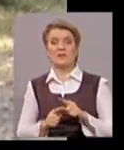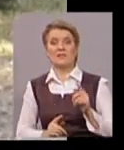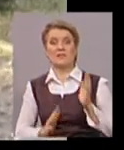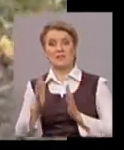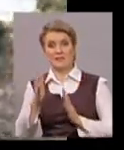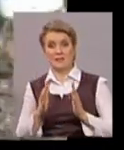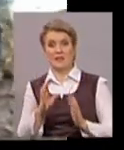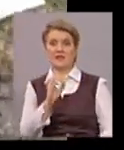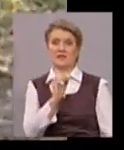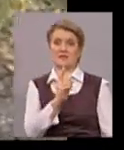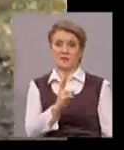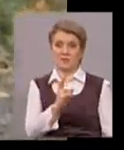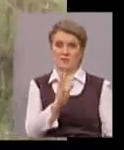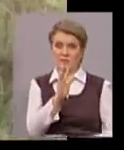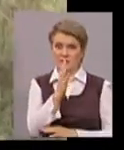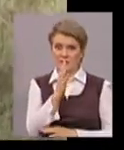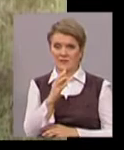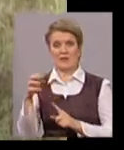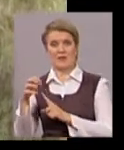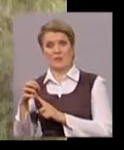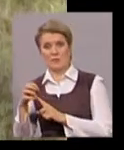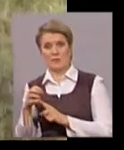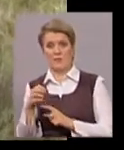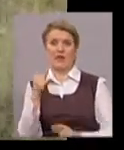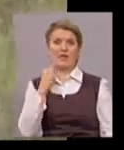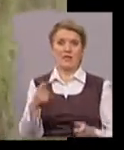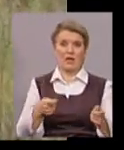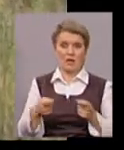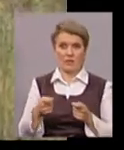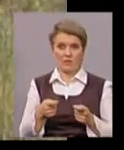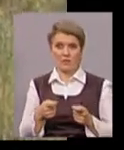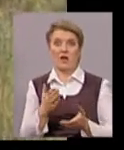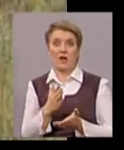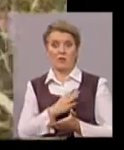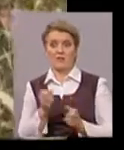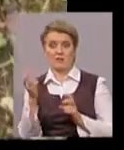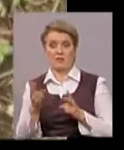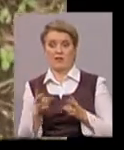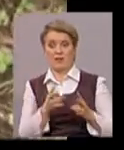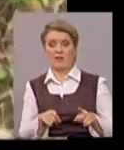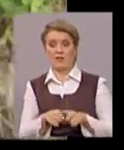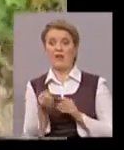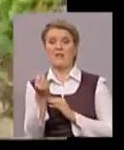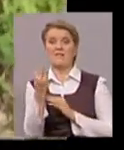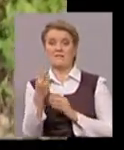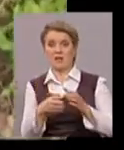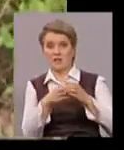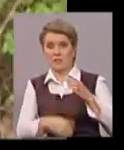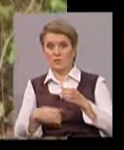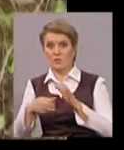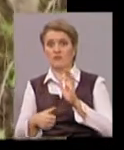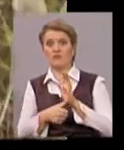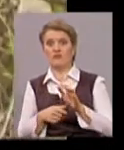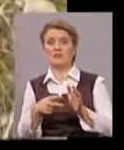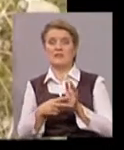та ягоди. Тут уже траплялися трагедії. Отаких є 12 штук каналіційних люків, десь метрів